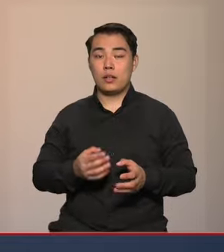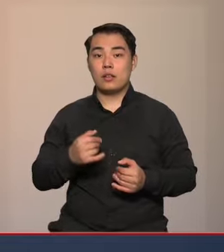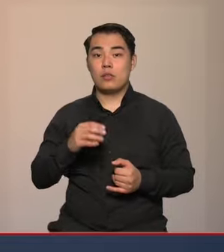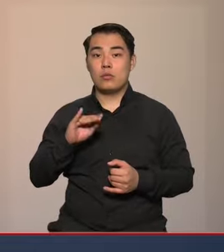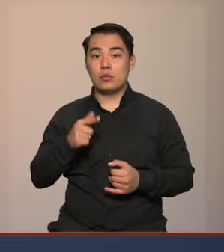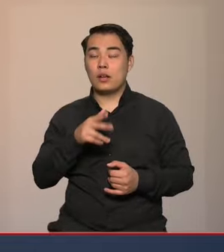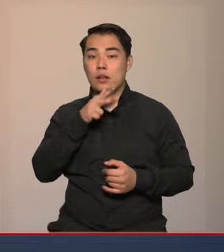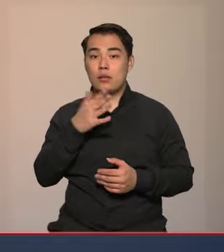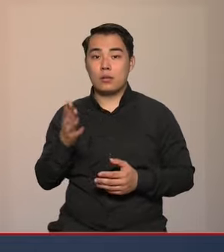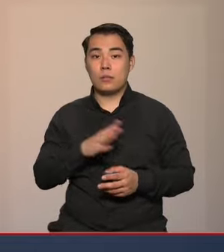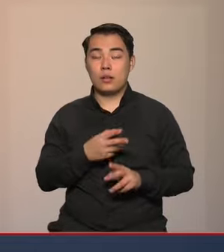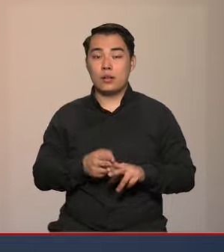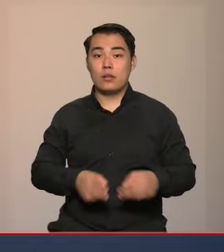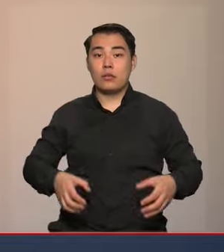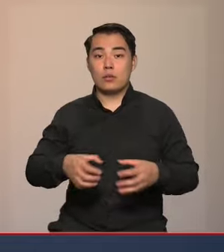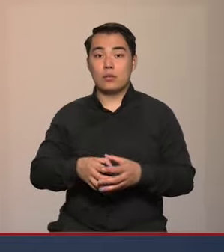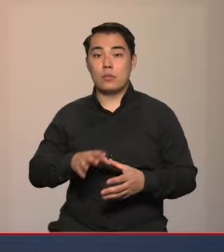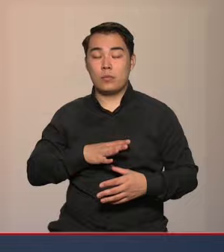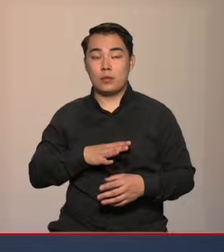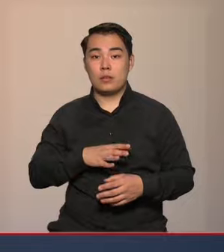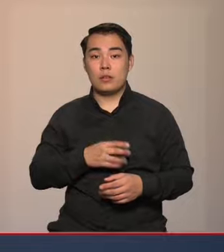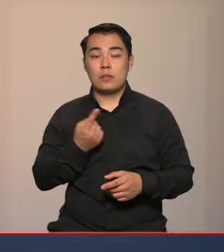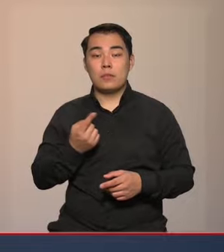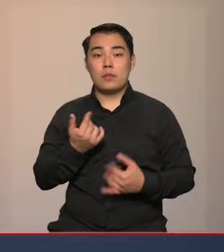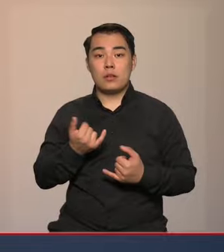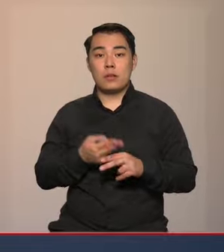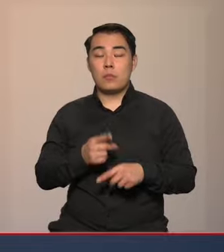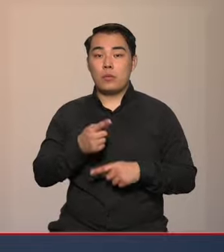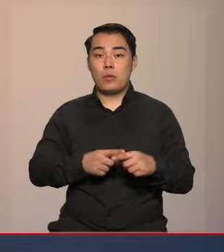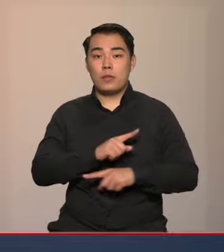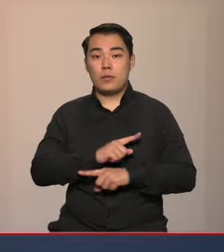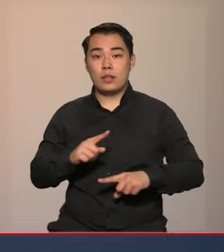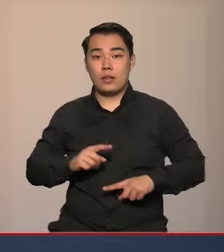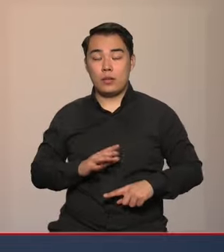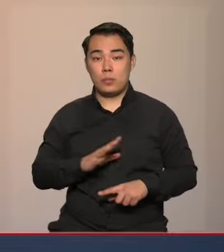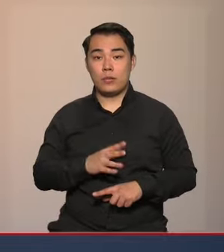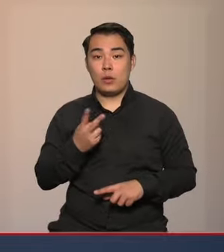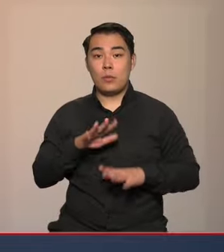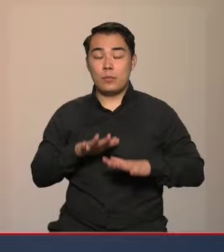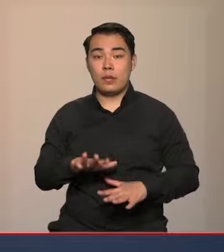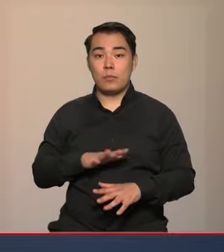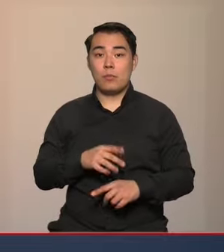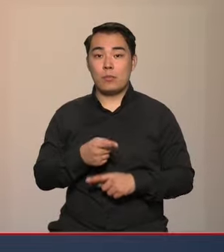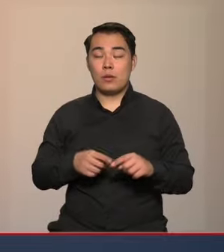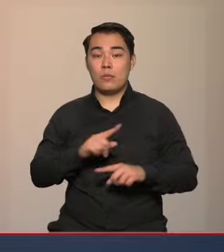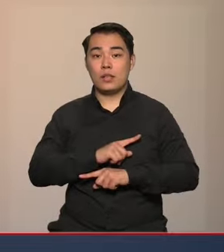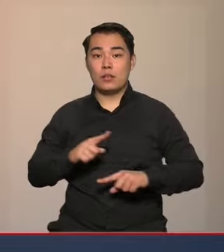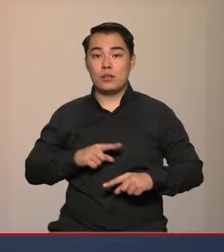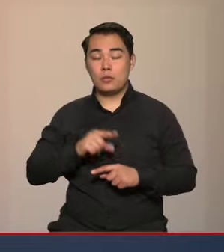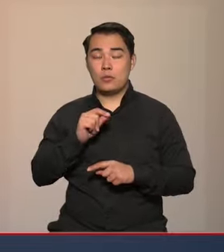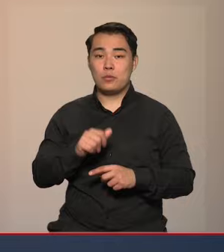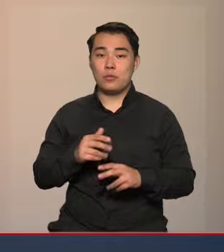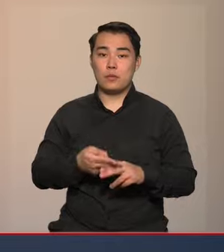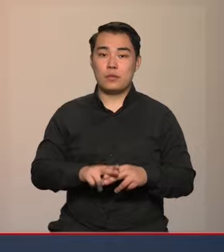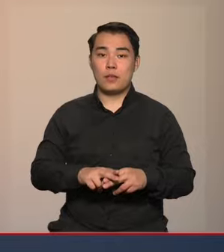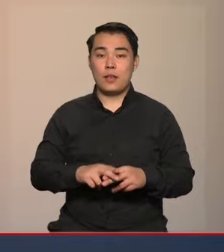Вот. Из этой группы нам удалось выйти в полуфинал, но в полуфинале нам чуть везения не хватило,